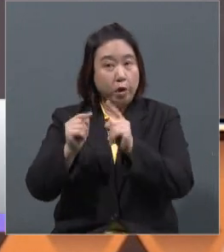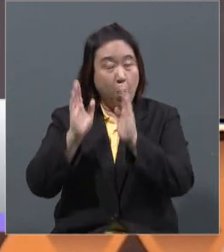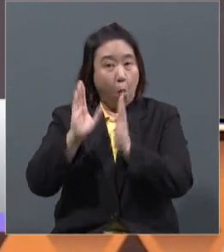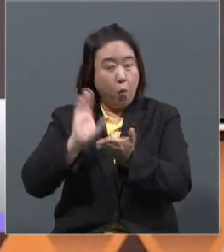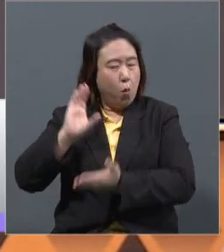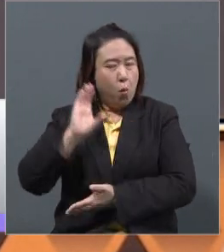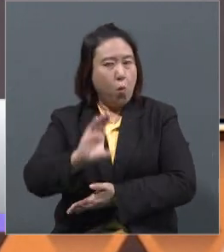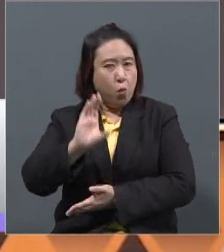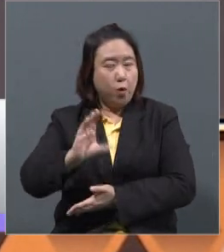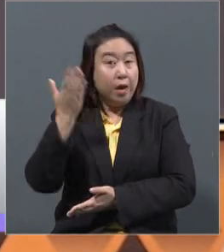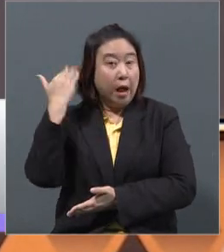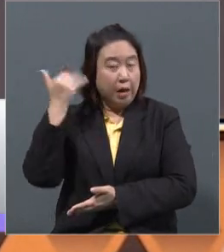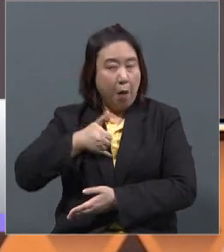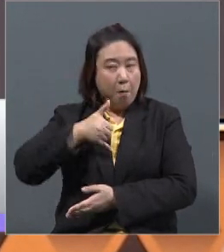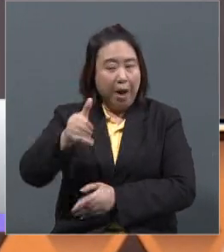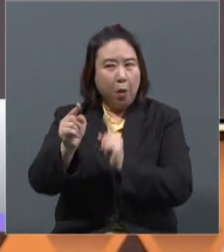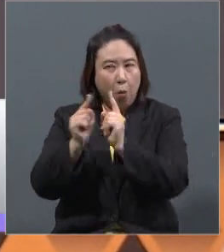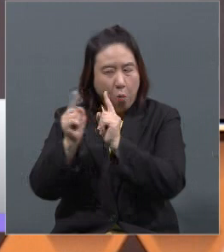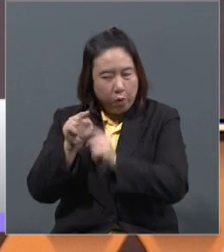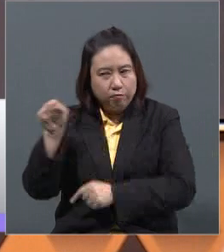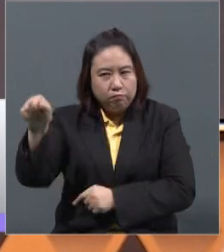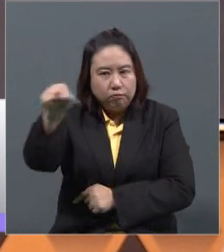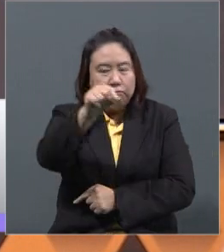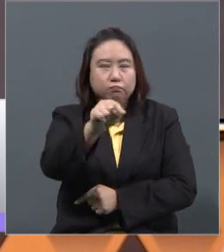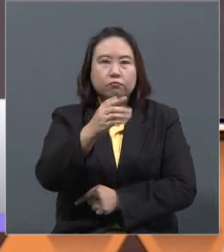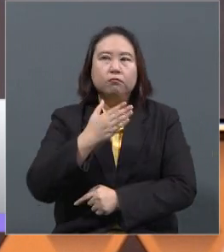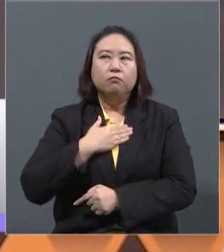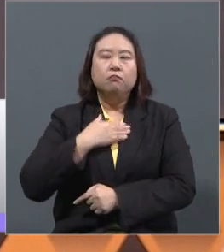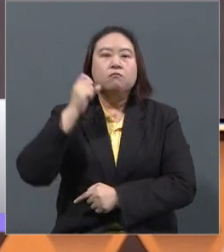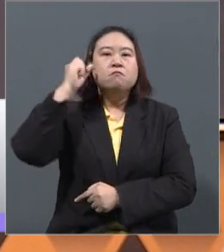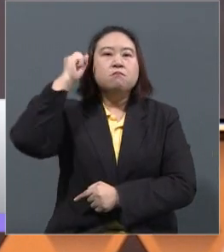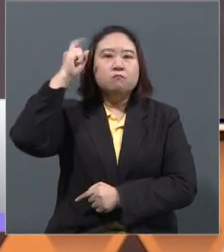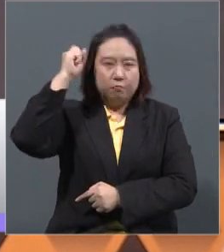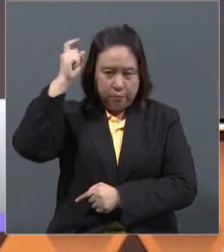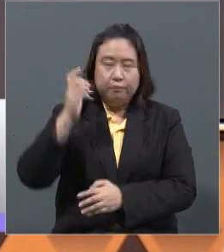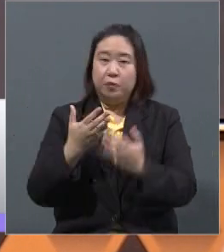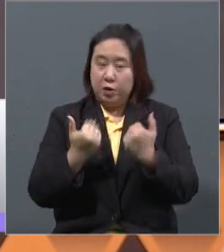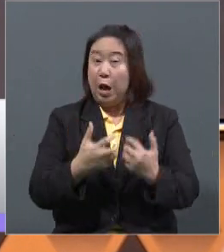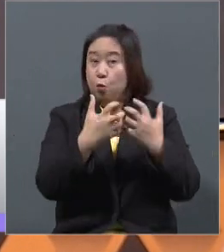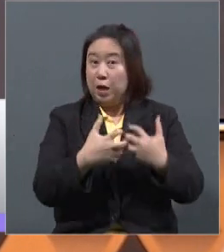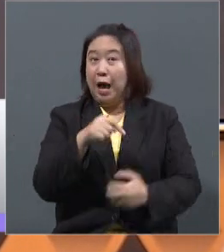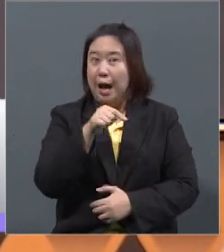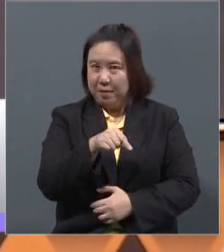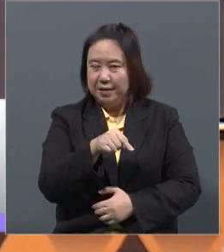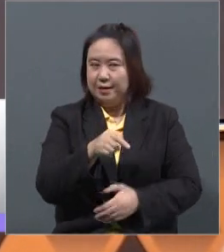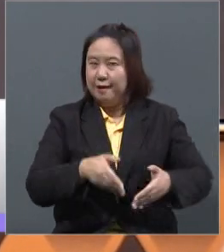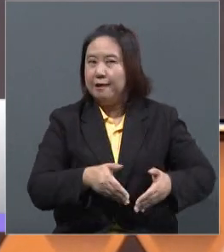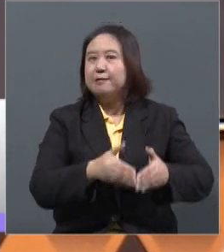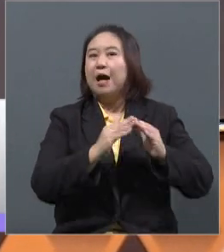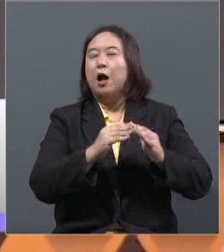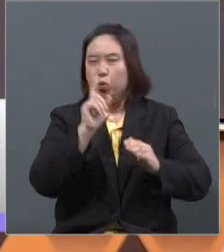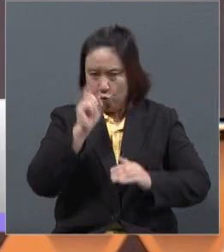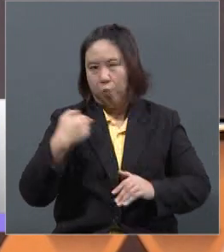ช่วงเวลาที่ผ่านมาทำให้เราเข้าใจดีเลยว่าหัวใจของการสร้างอุตสาหกรรมนี้คือการที่มีกฎหมาย